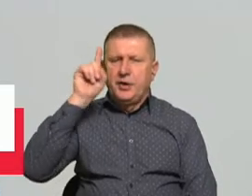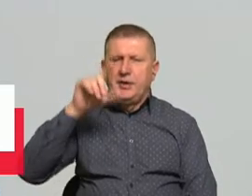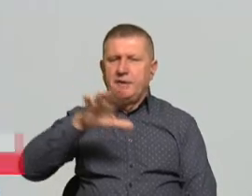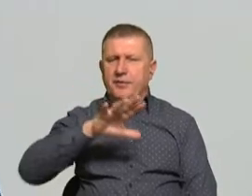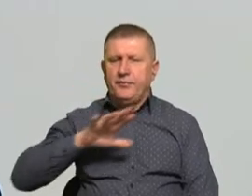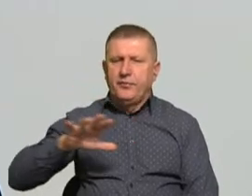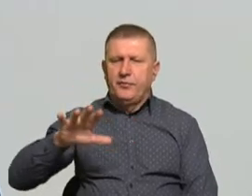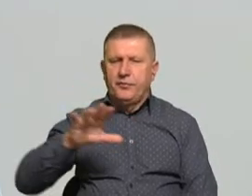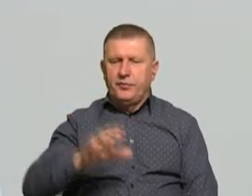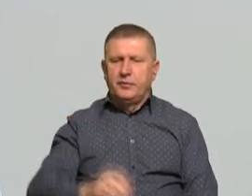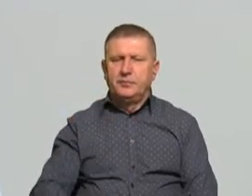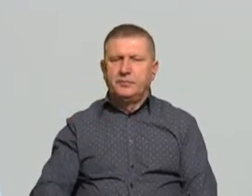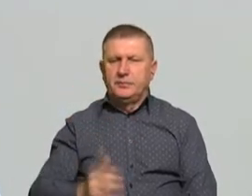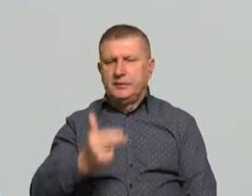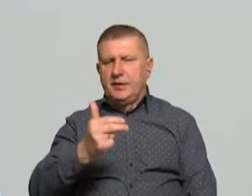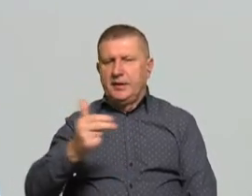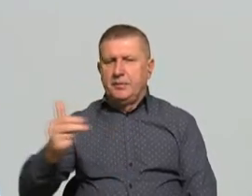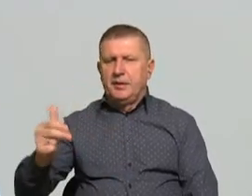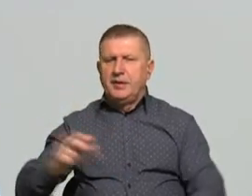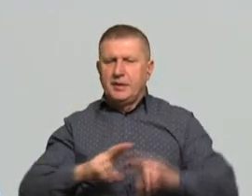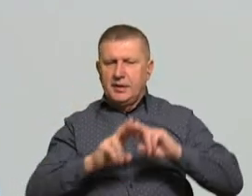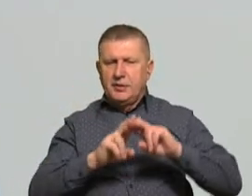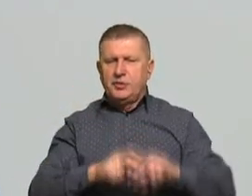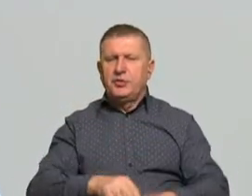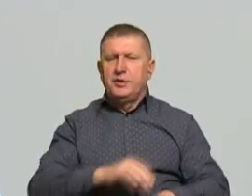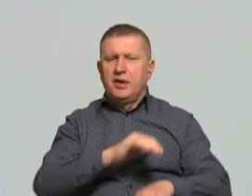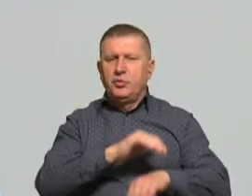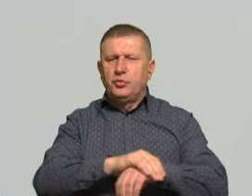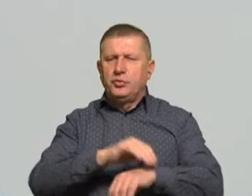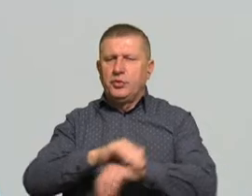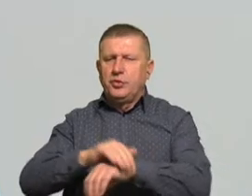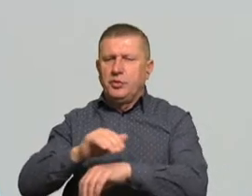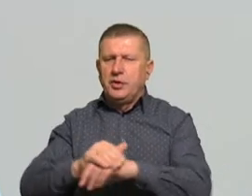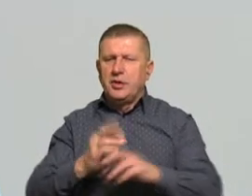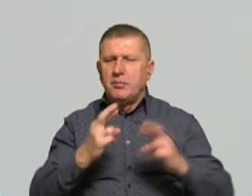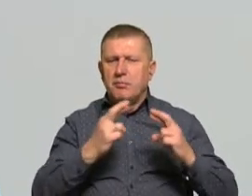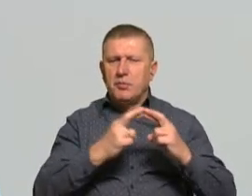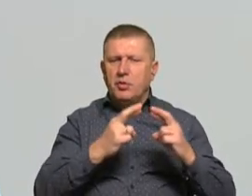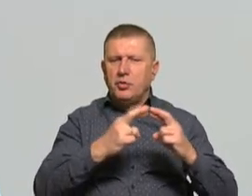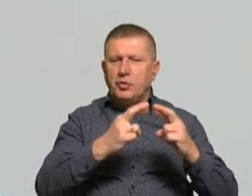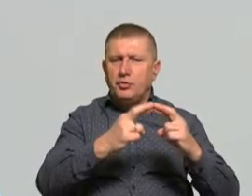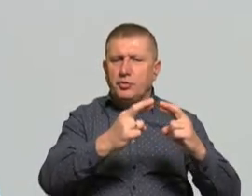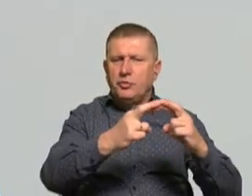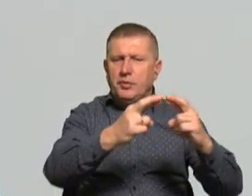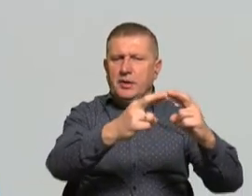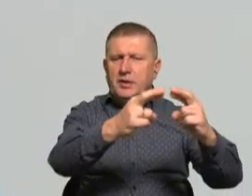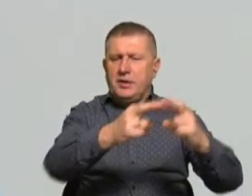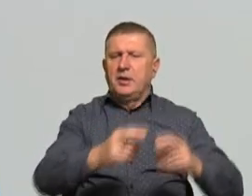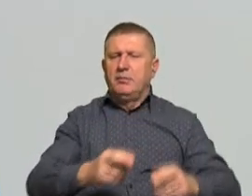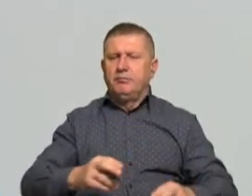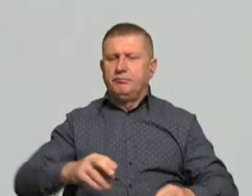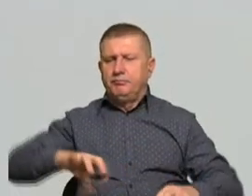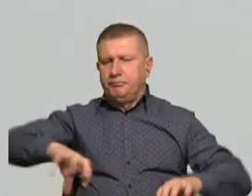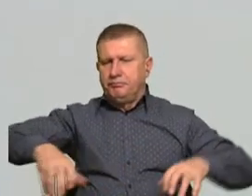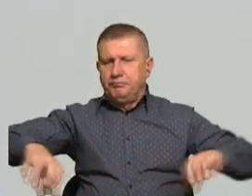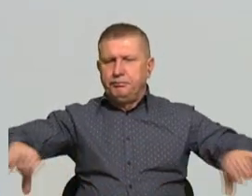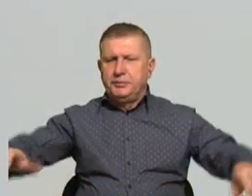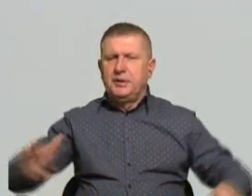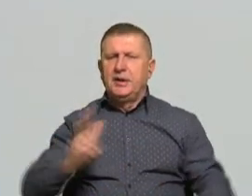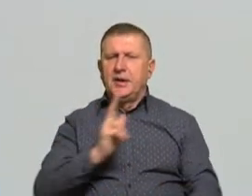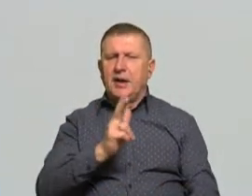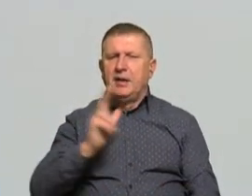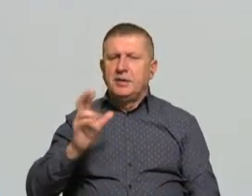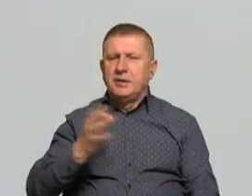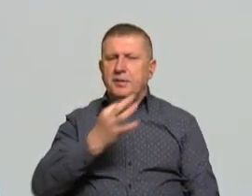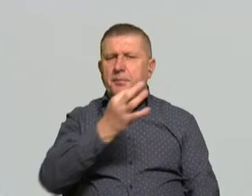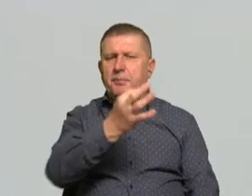obywatelskie. Tematyka została ustalona w porozumieniu ze sztabami. Redakcje podzieliły się pytaniami w ten sposób, że każda